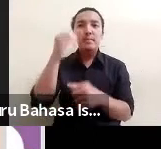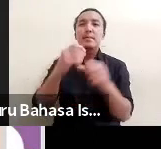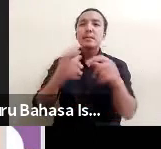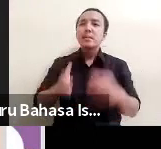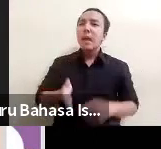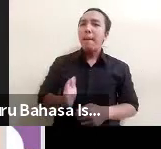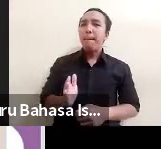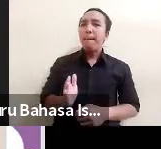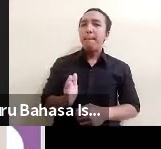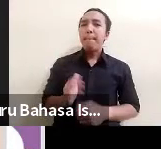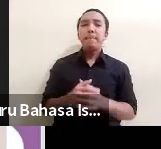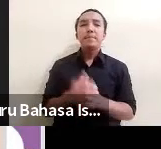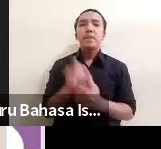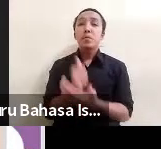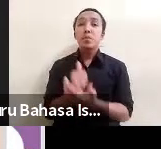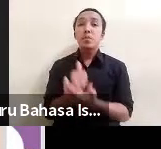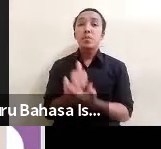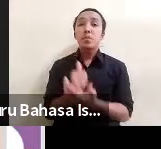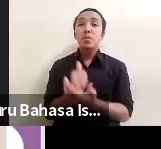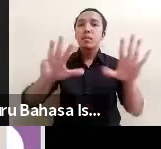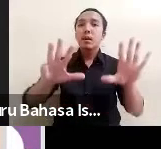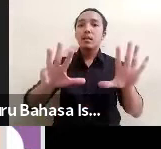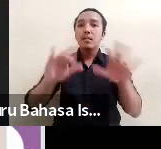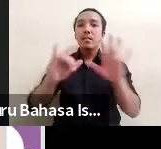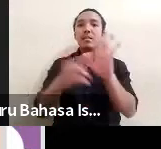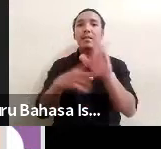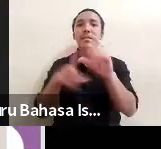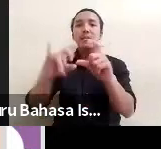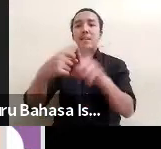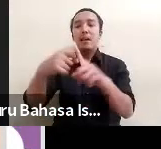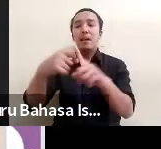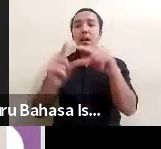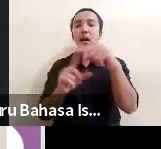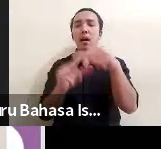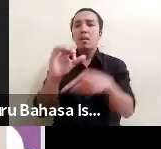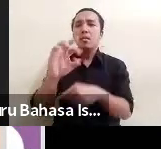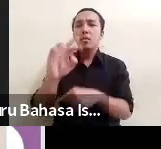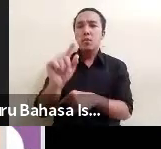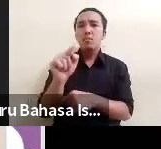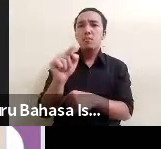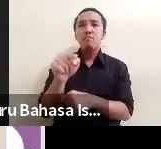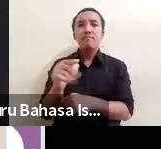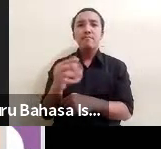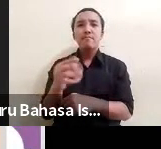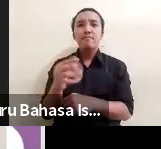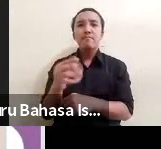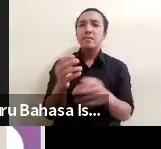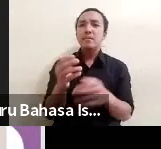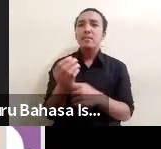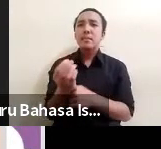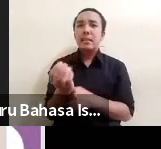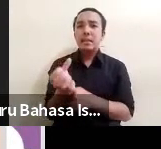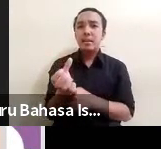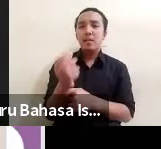9 indikator itu yang tadi data sebagian kami sudah punya, Pak. Dan sekarang di Situbondo, Pak,